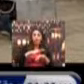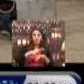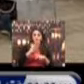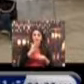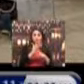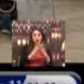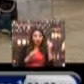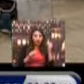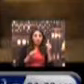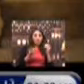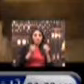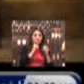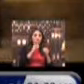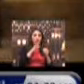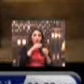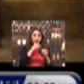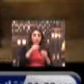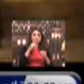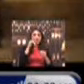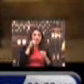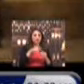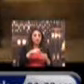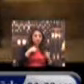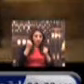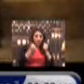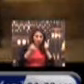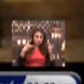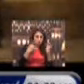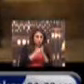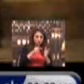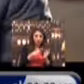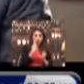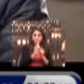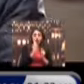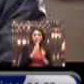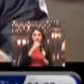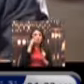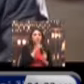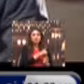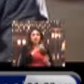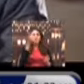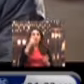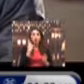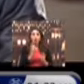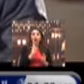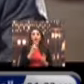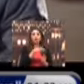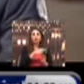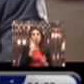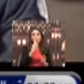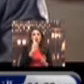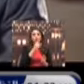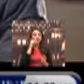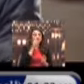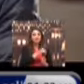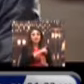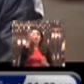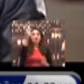في اول ما يحدث يتصل بيه بشريحة التليفون بالظبط كده. وفي كل الحالات الجهاز بيحدد مكان